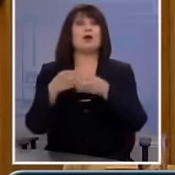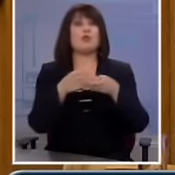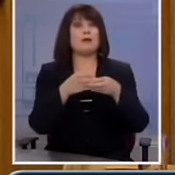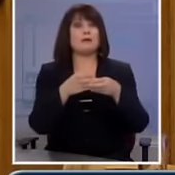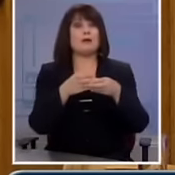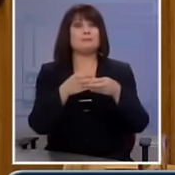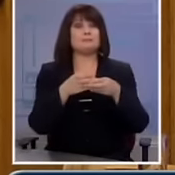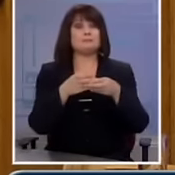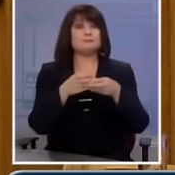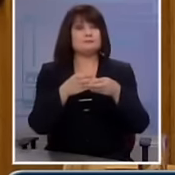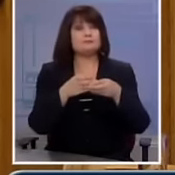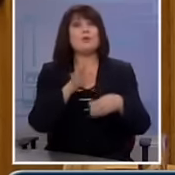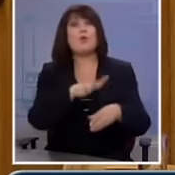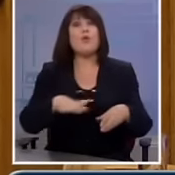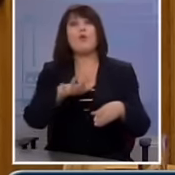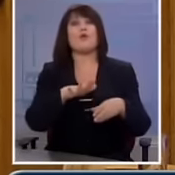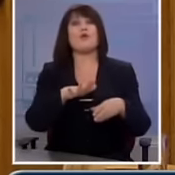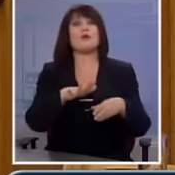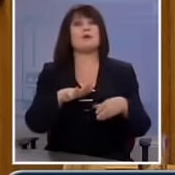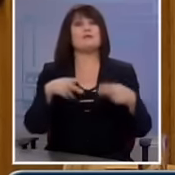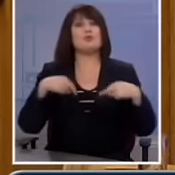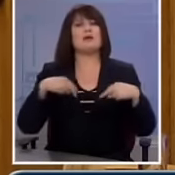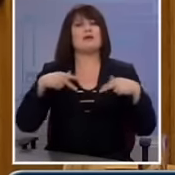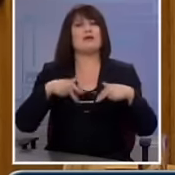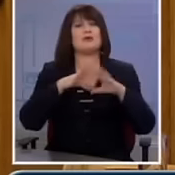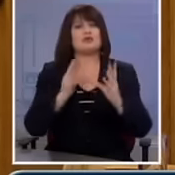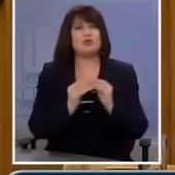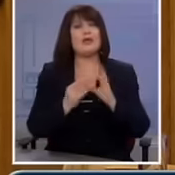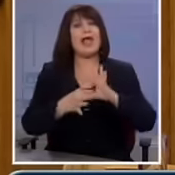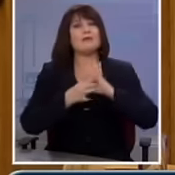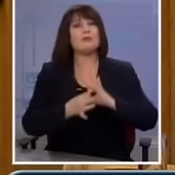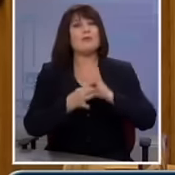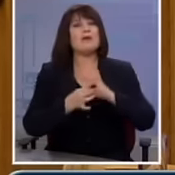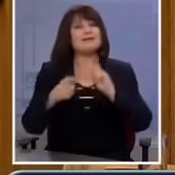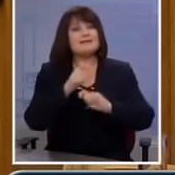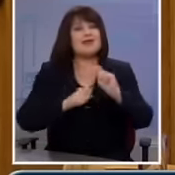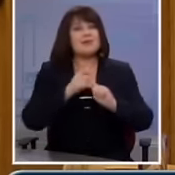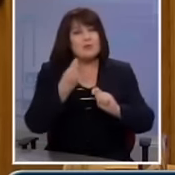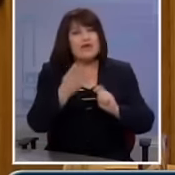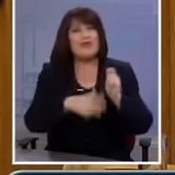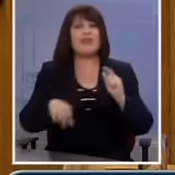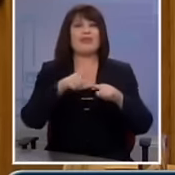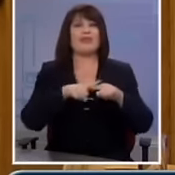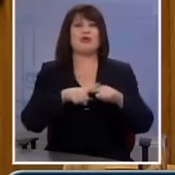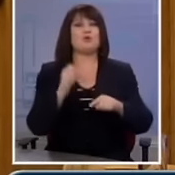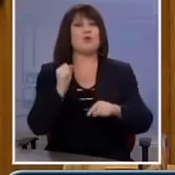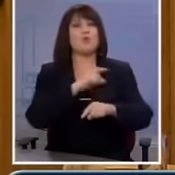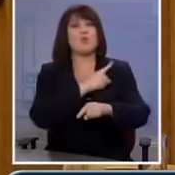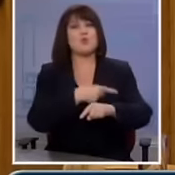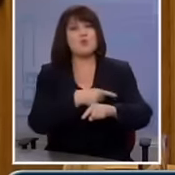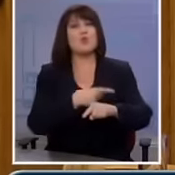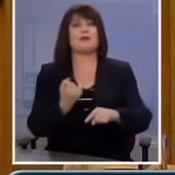εκπροσωπούν, οι πολιτιακοί παράγοντες, κτίζουμε μια νέα αυτοπεποίθηση. Μια νέα ισχυρή οντότητα